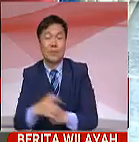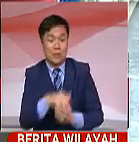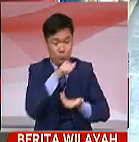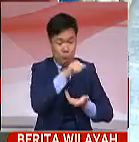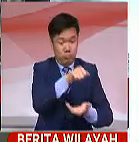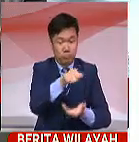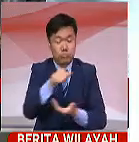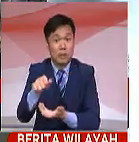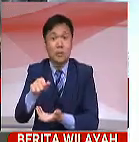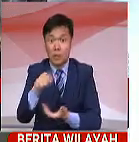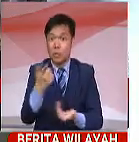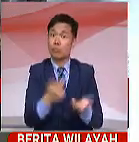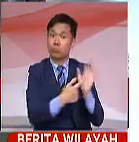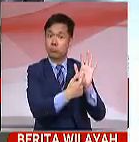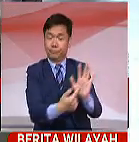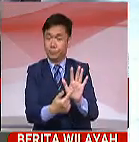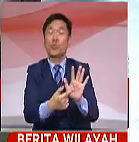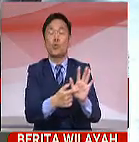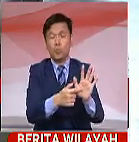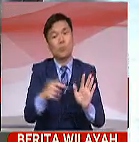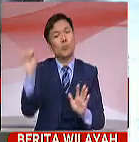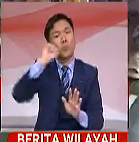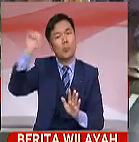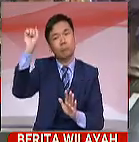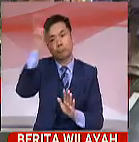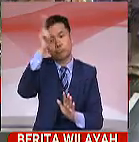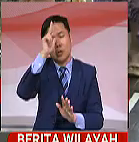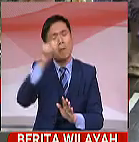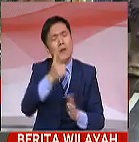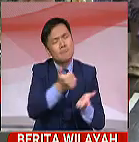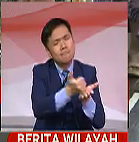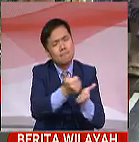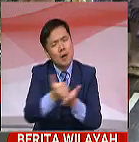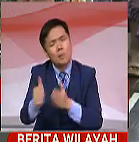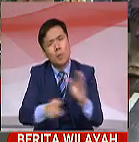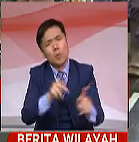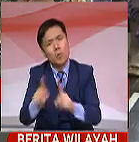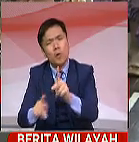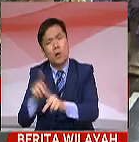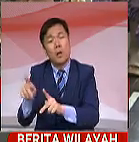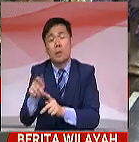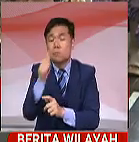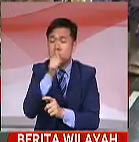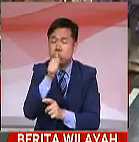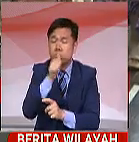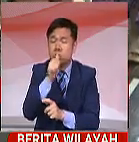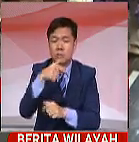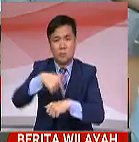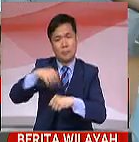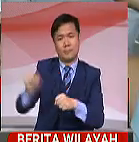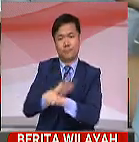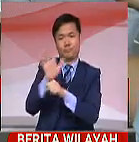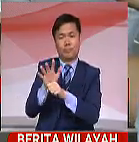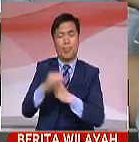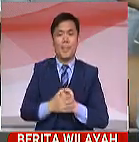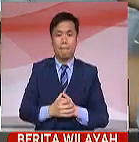bantuan tersebut adalah bukti keprihatinan kerajaan bagi meringankan kesusahan rakyat semasa pandemik COVID-19 ini.